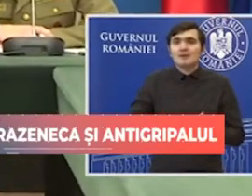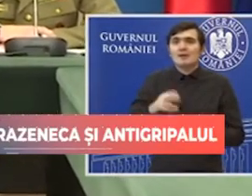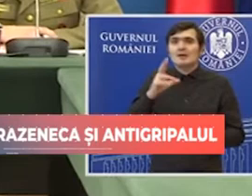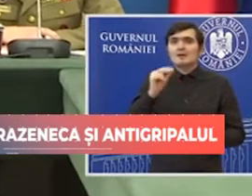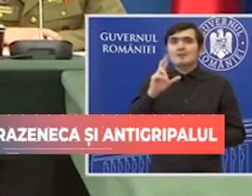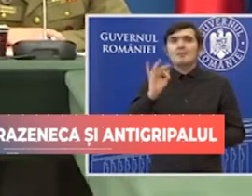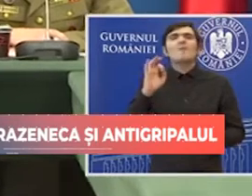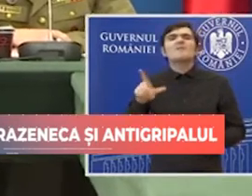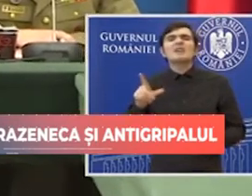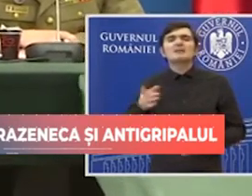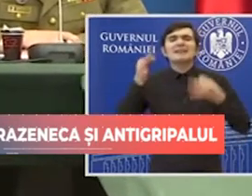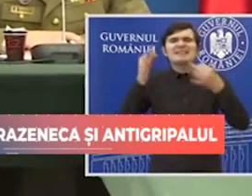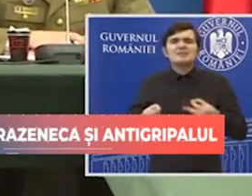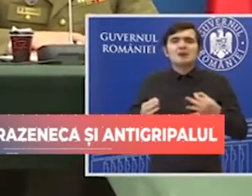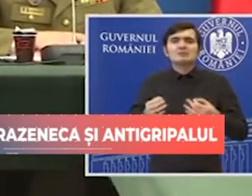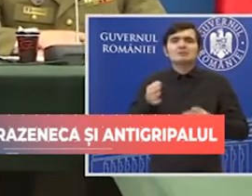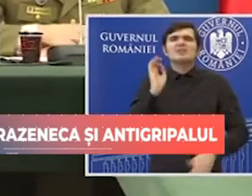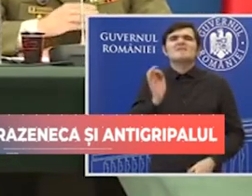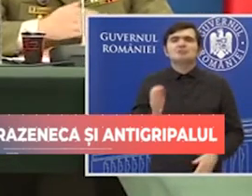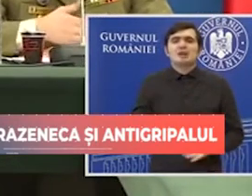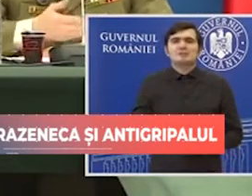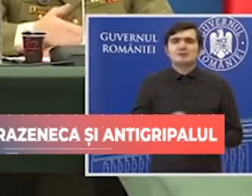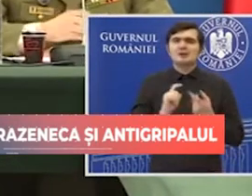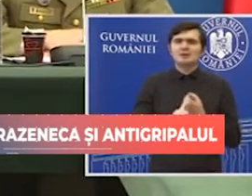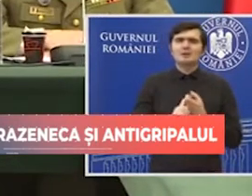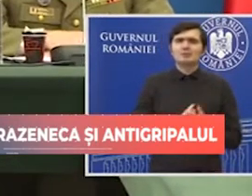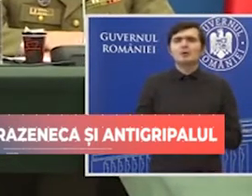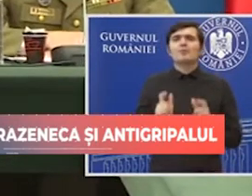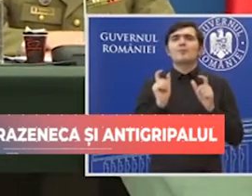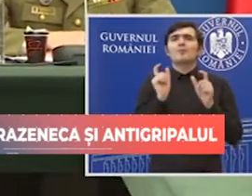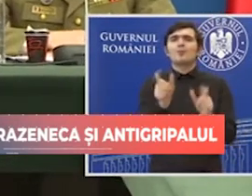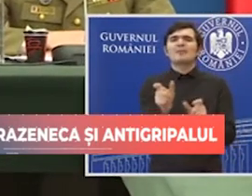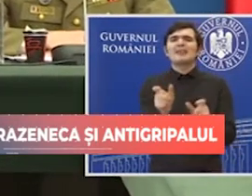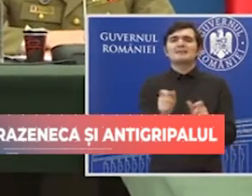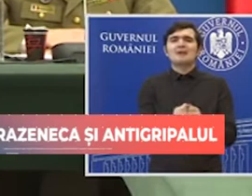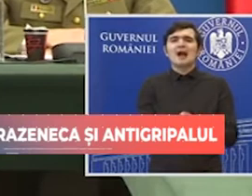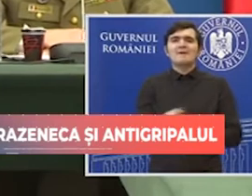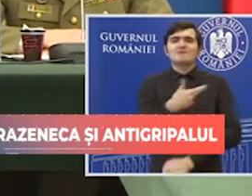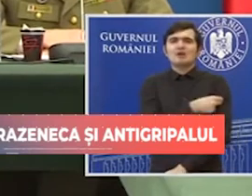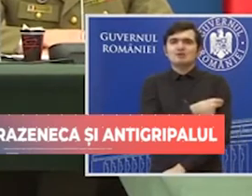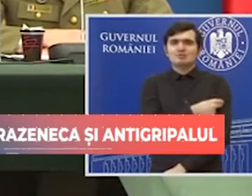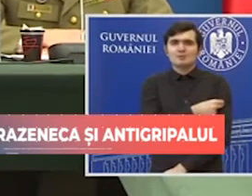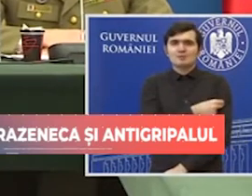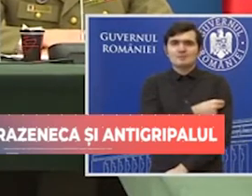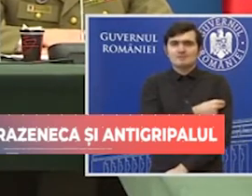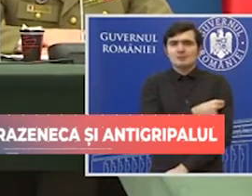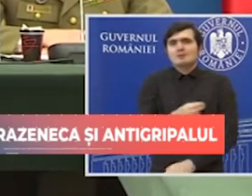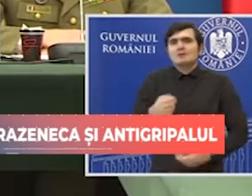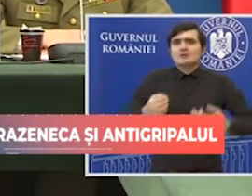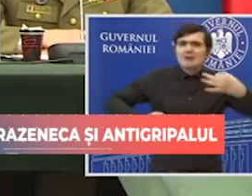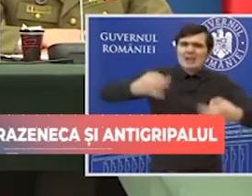și de eficacitate. În ceea ce privește protecția oferită de vaccin din punct de vedere practic, în